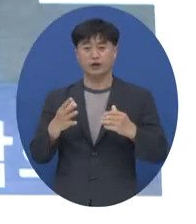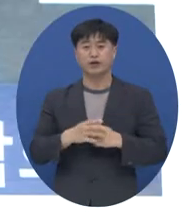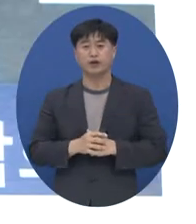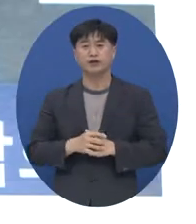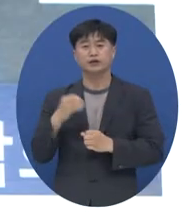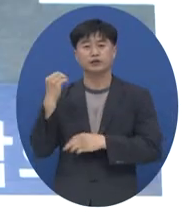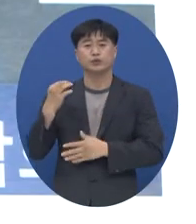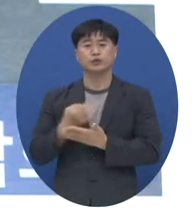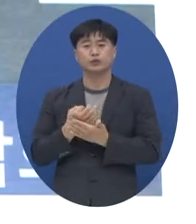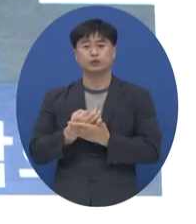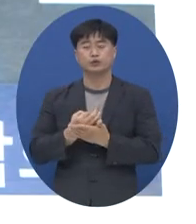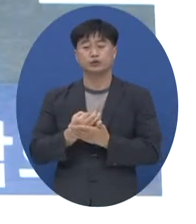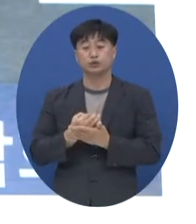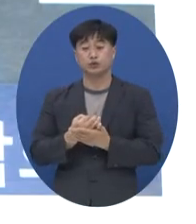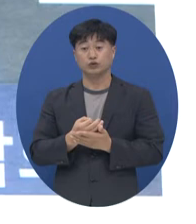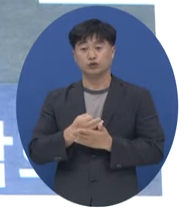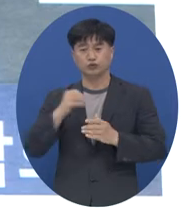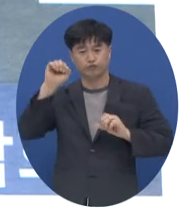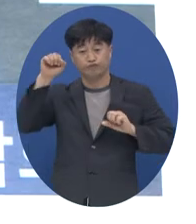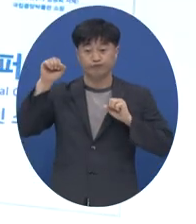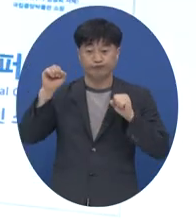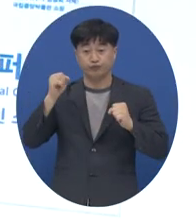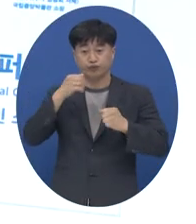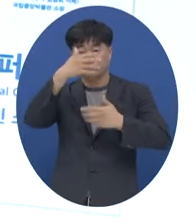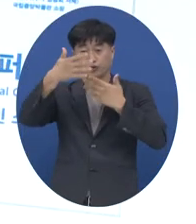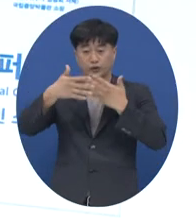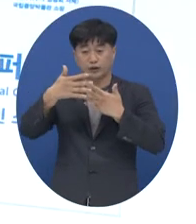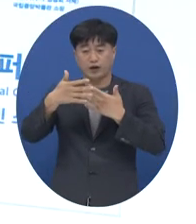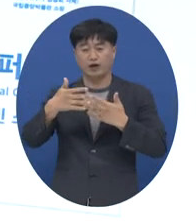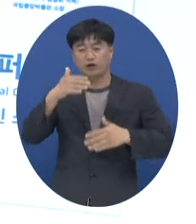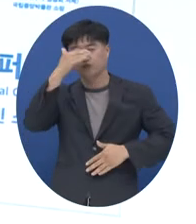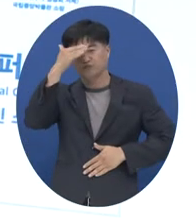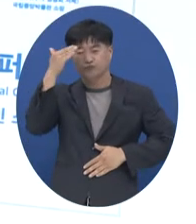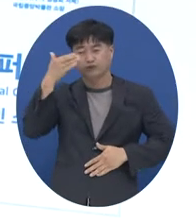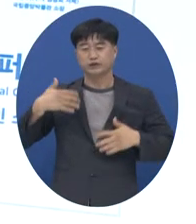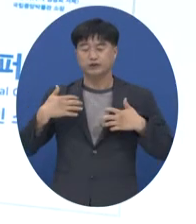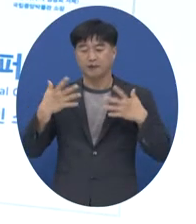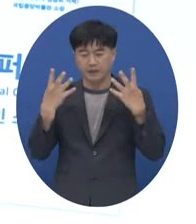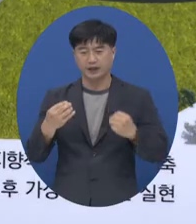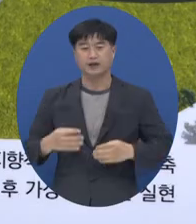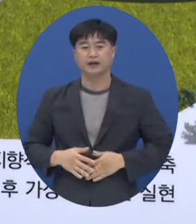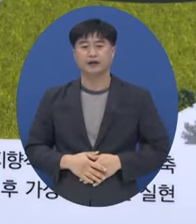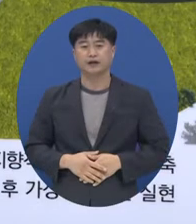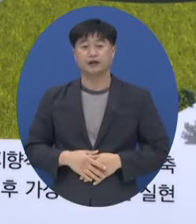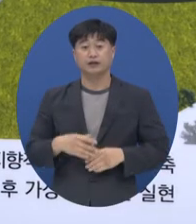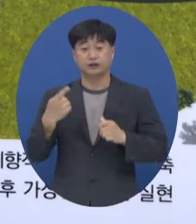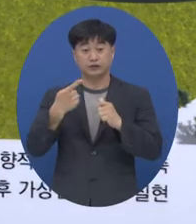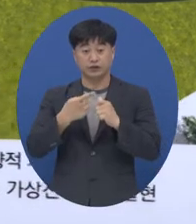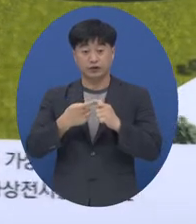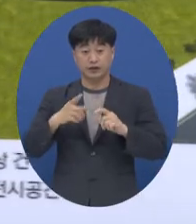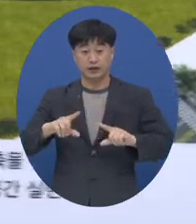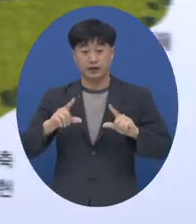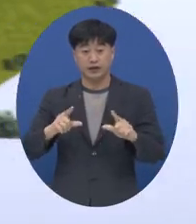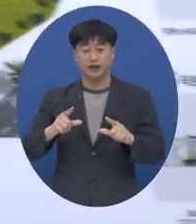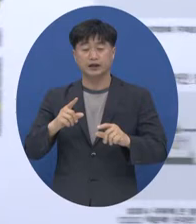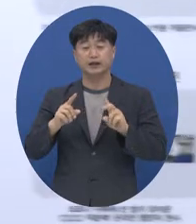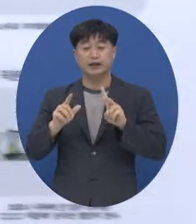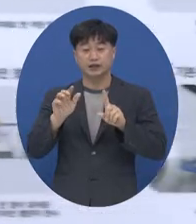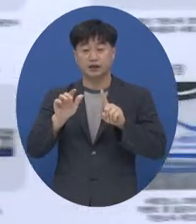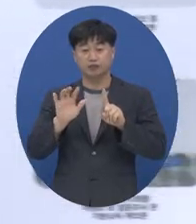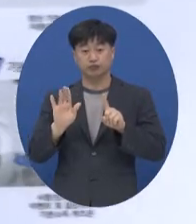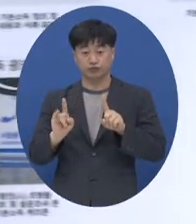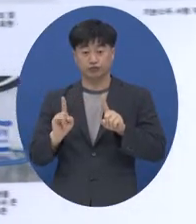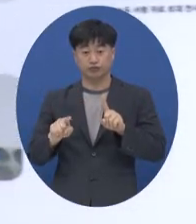기본소득 뮤지컬 갈라 영상 등 볼거리 즐길거리도 많습니다 첫날 일부는 오후 1시